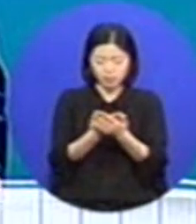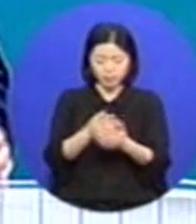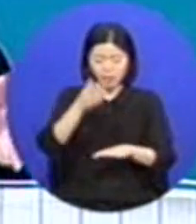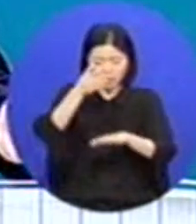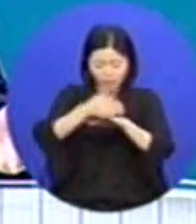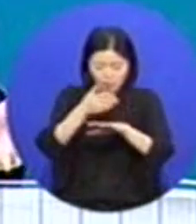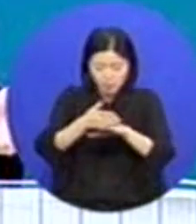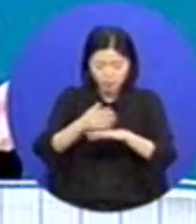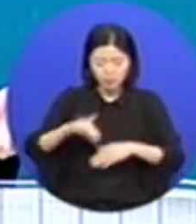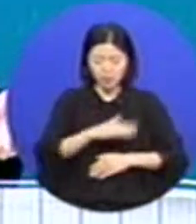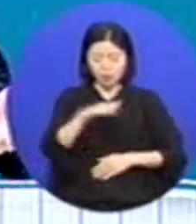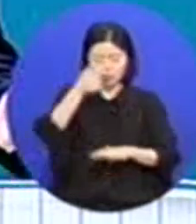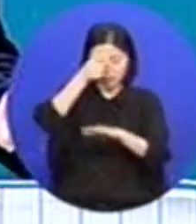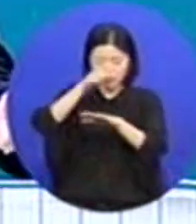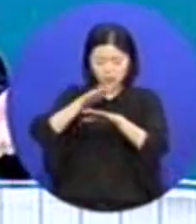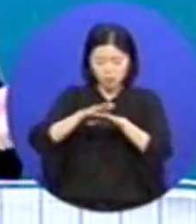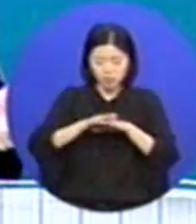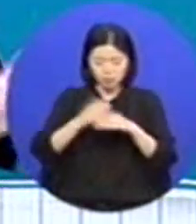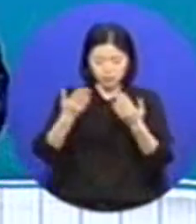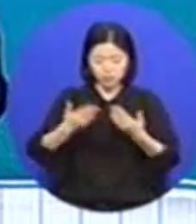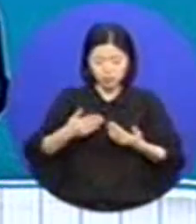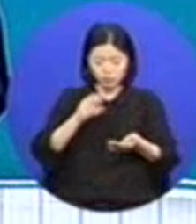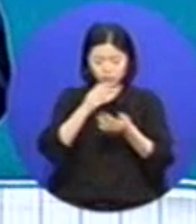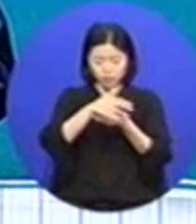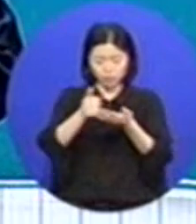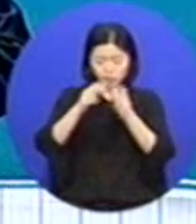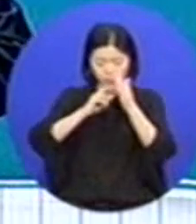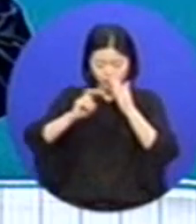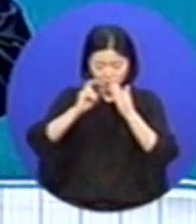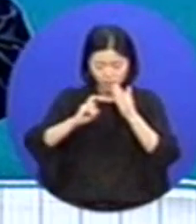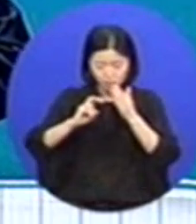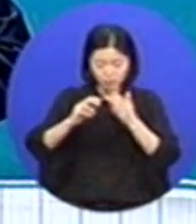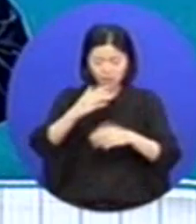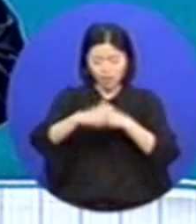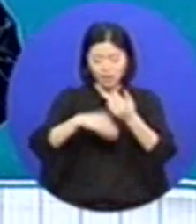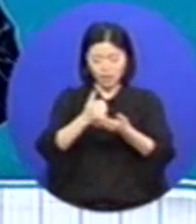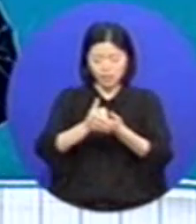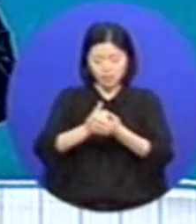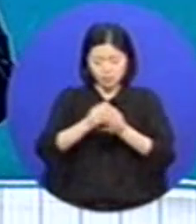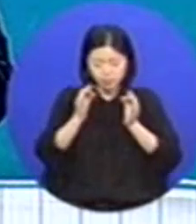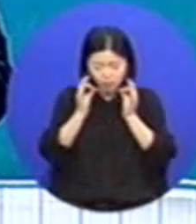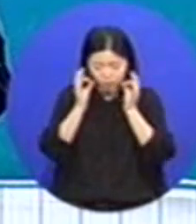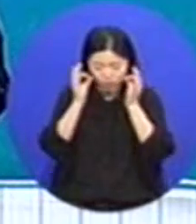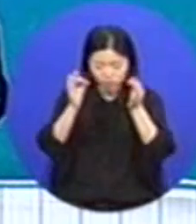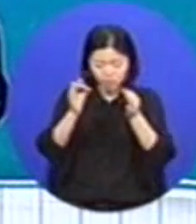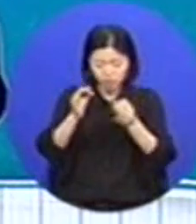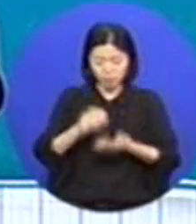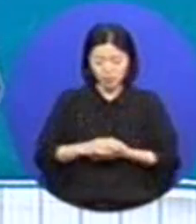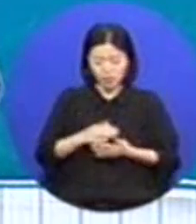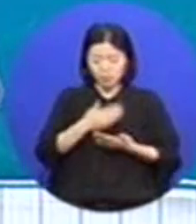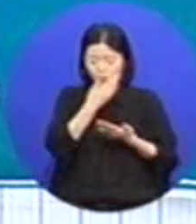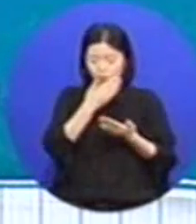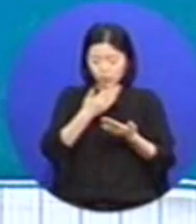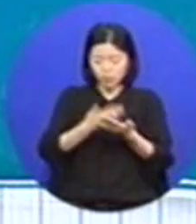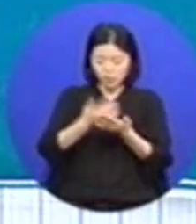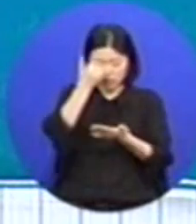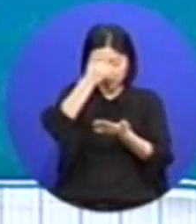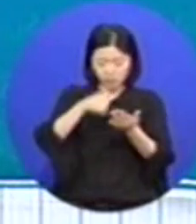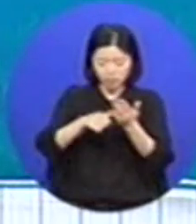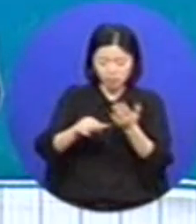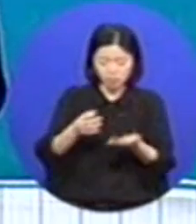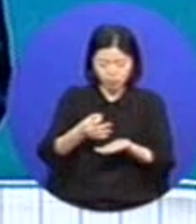감사합니다 우리의 예배를 받으시는 주님 찬양합니다 하나님 정성스럽게 준비한 귀한 헌금을 주님께 봉헌한